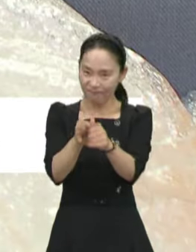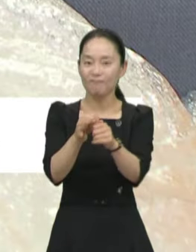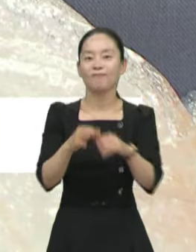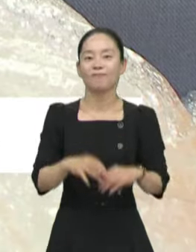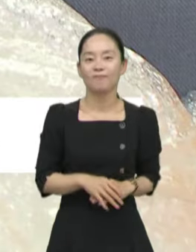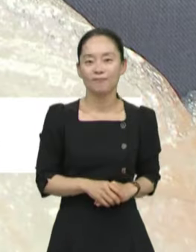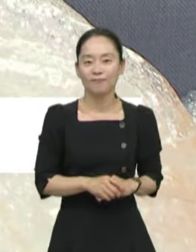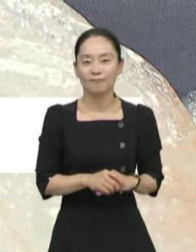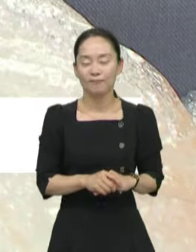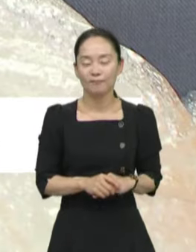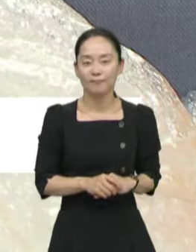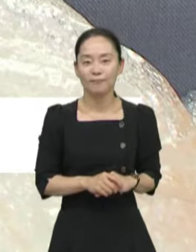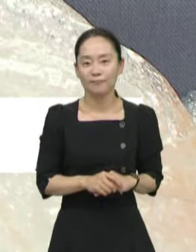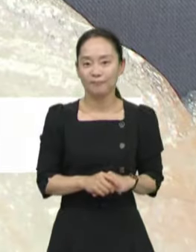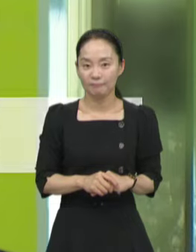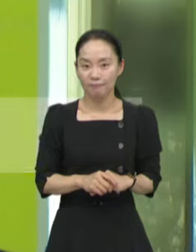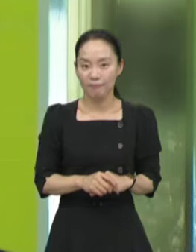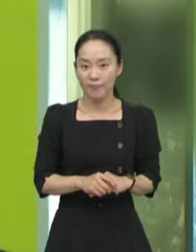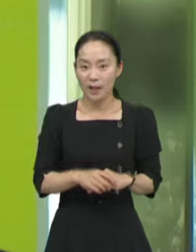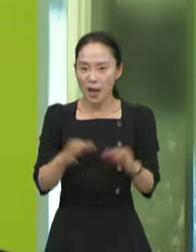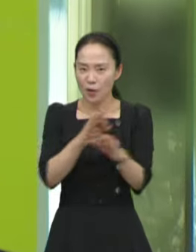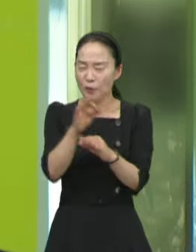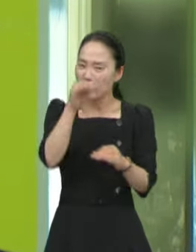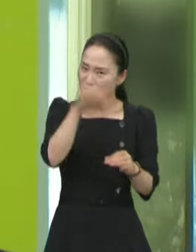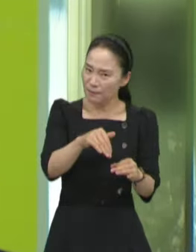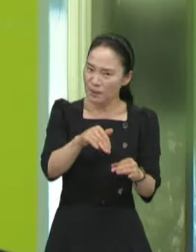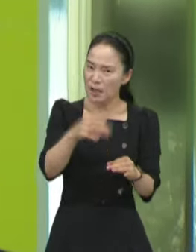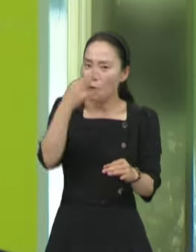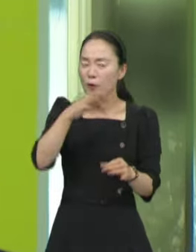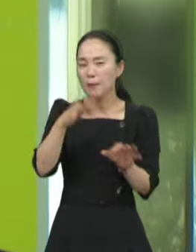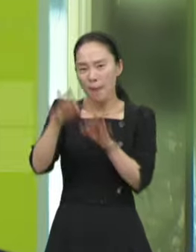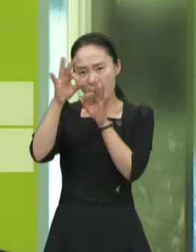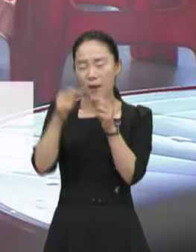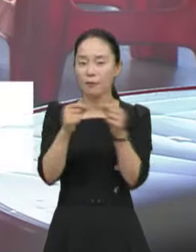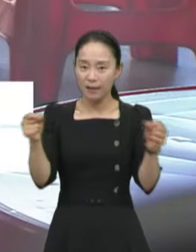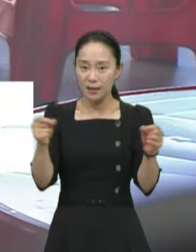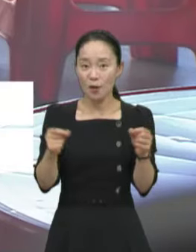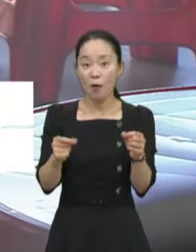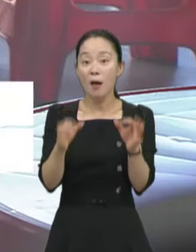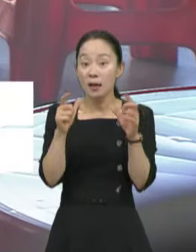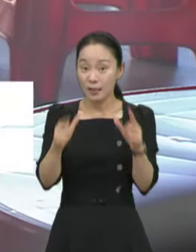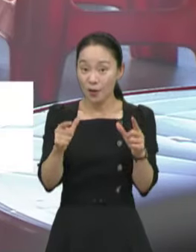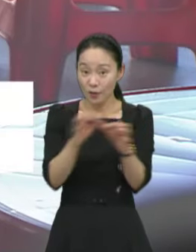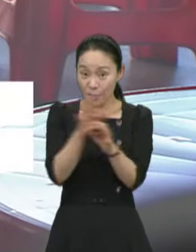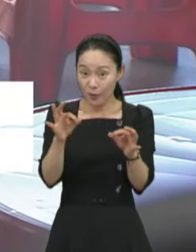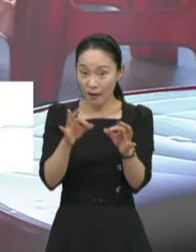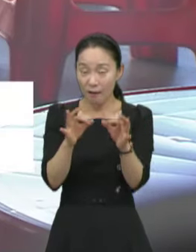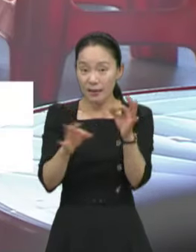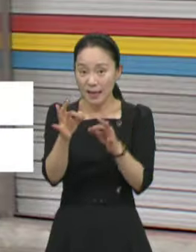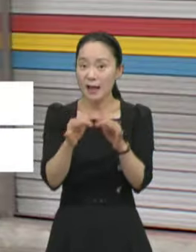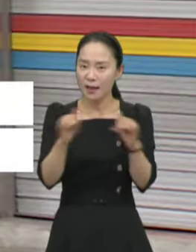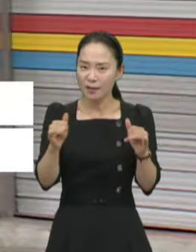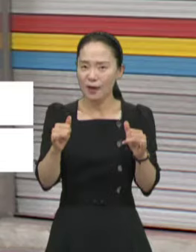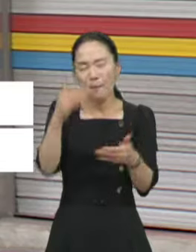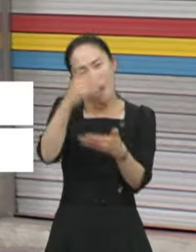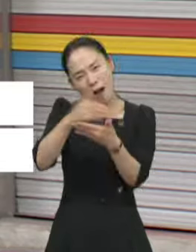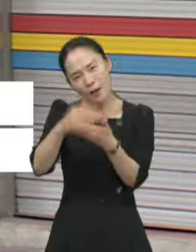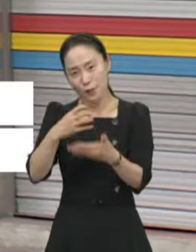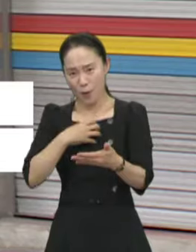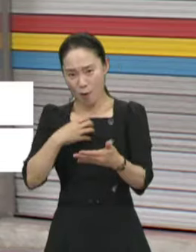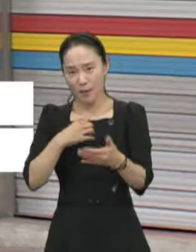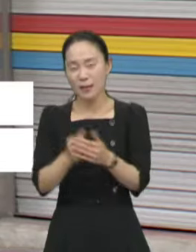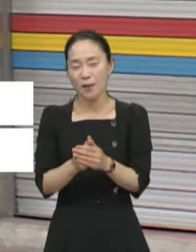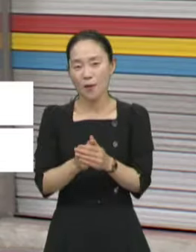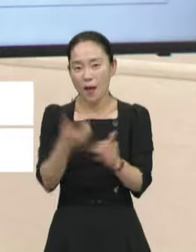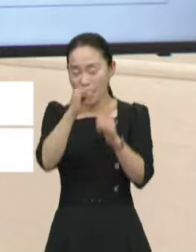장려금으로 추가 지원합니다. 경기 침체와 고금리 장기화로 지역 소상공인들이 폐업 위기로 내몰리고 있는 가운데